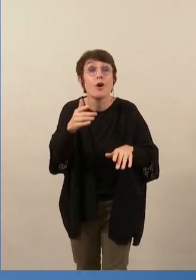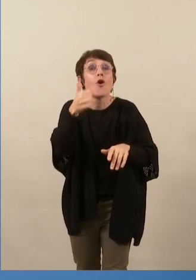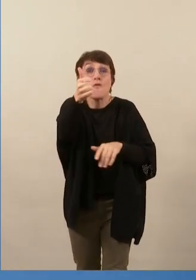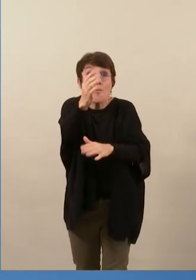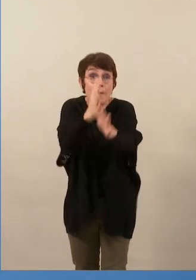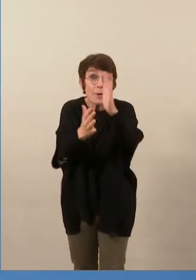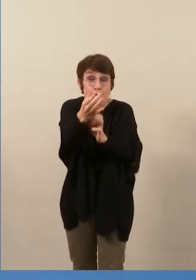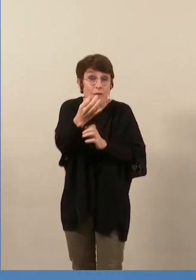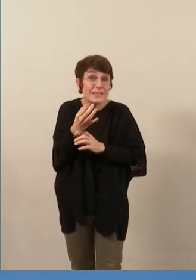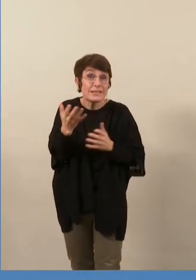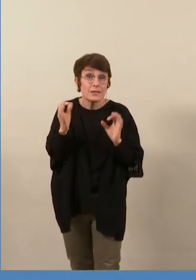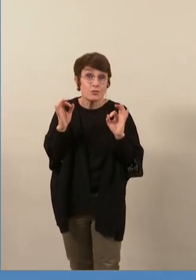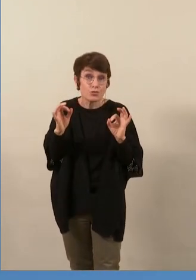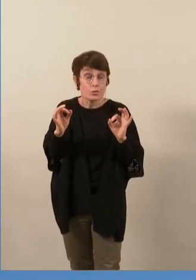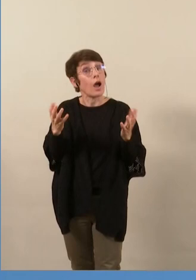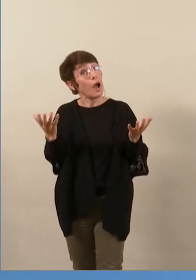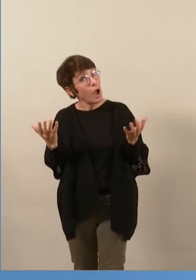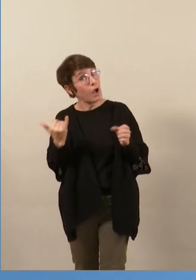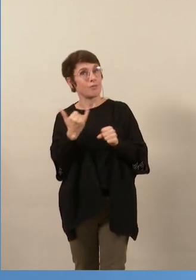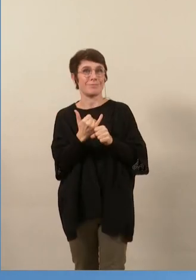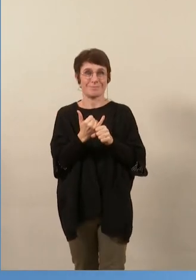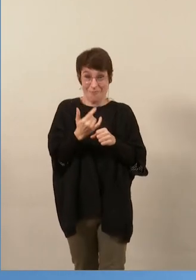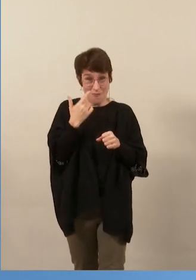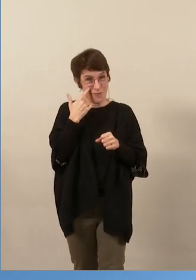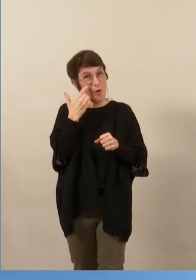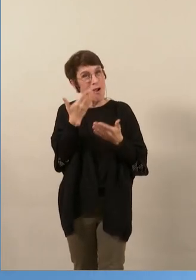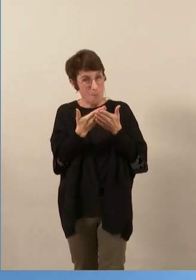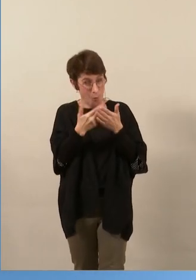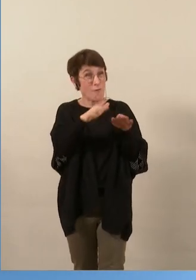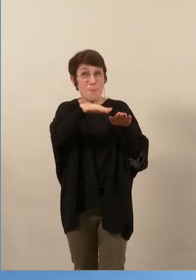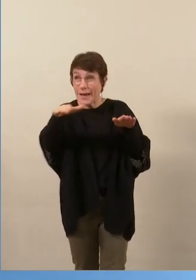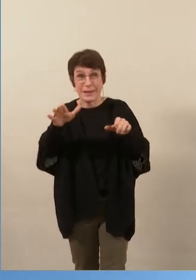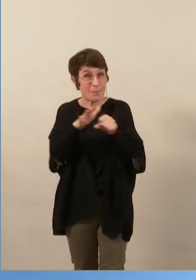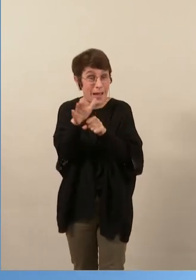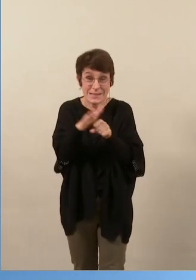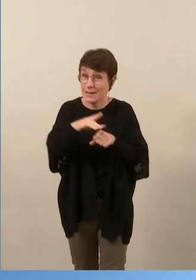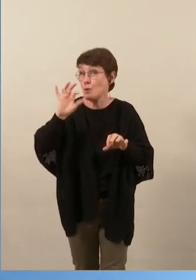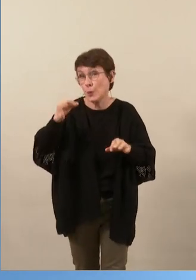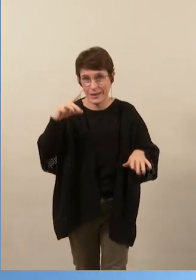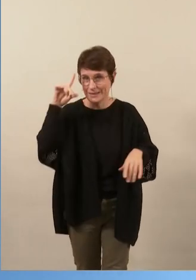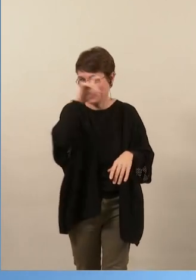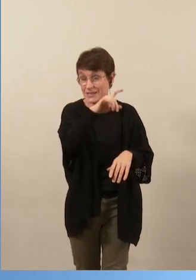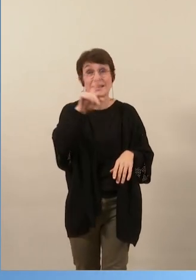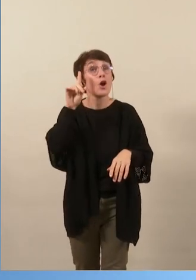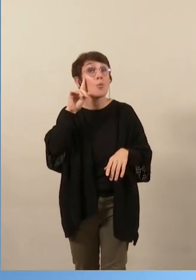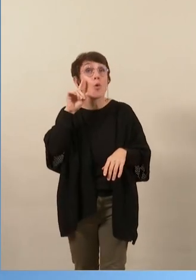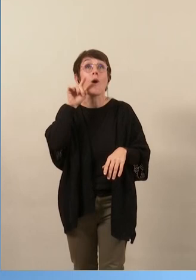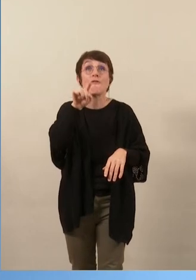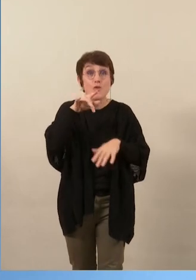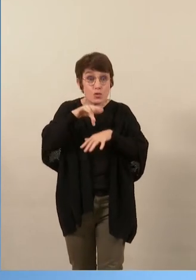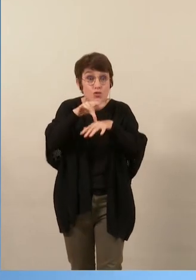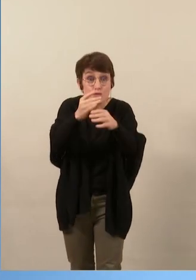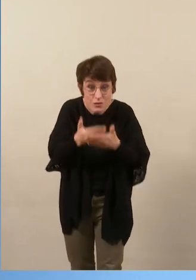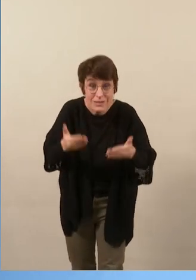c'est pas c'est pas une feake et ça nous intéresse quand vous parlez de la difficulté de se garer effectivement parce que quand vous vous êtes conscient de cela pour